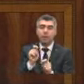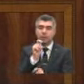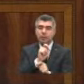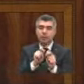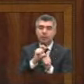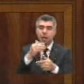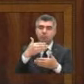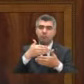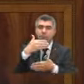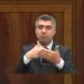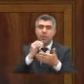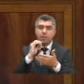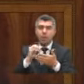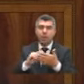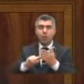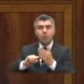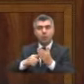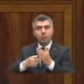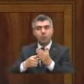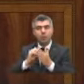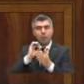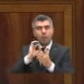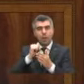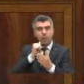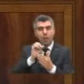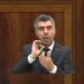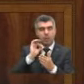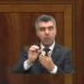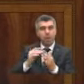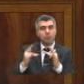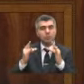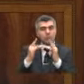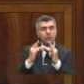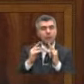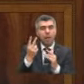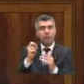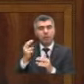المؤسسات التعليمية والداخلية المدرسية برسم سنتي